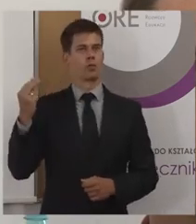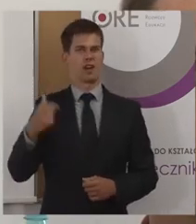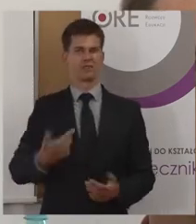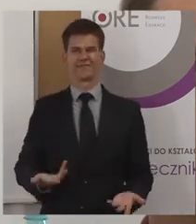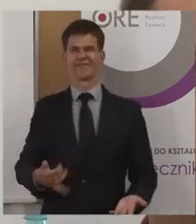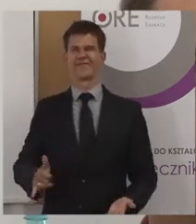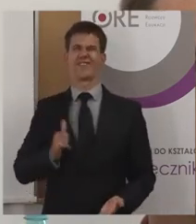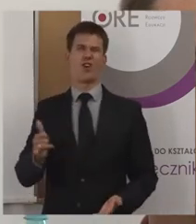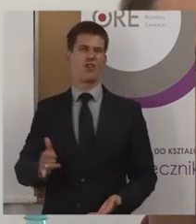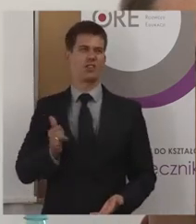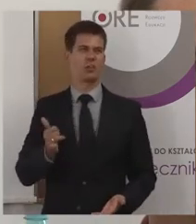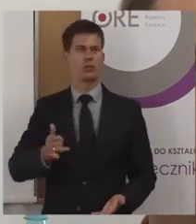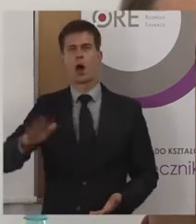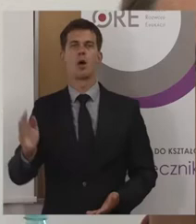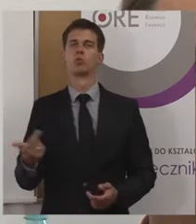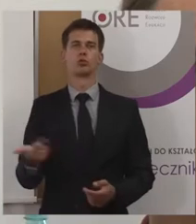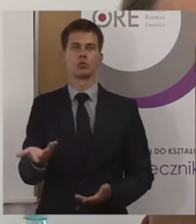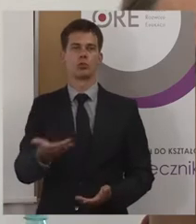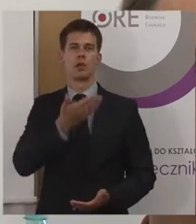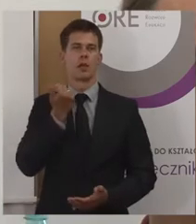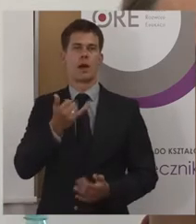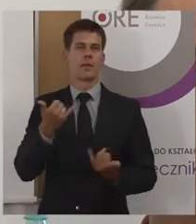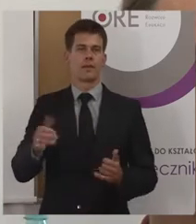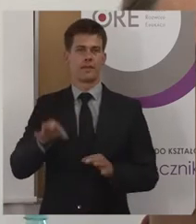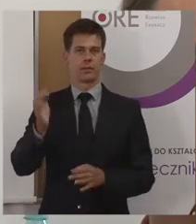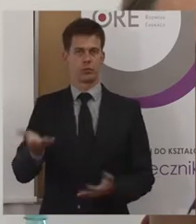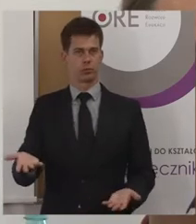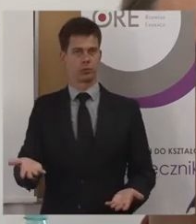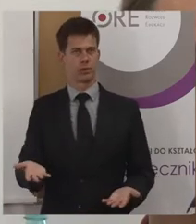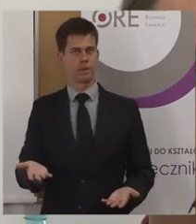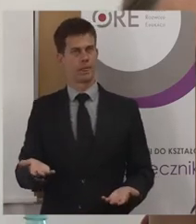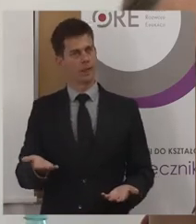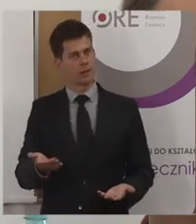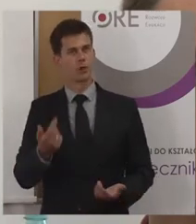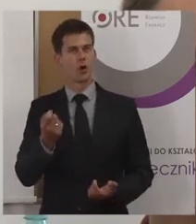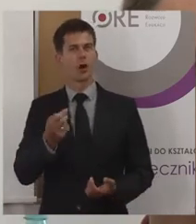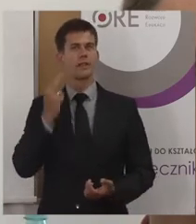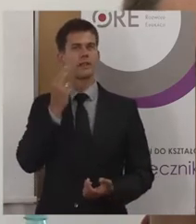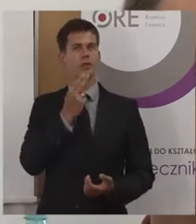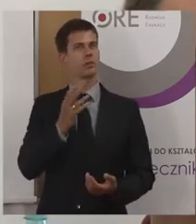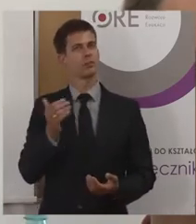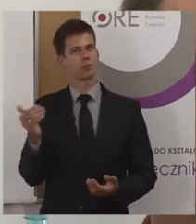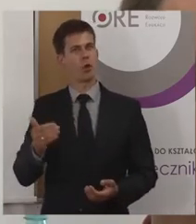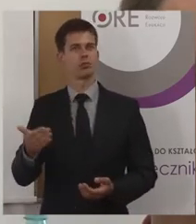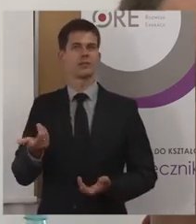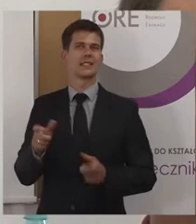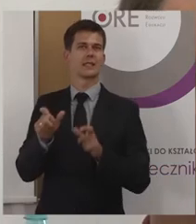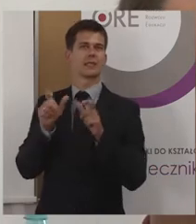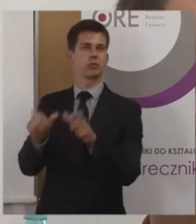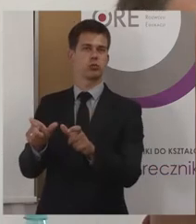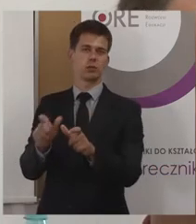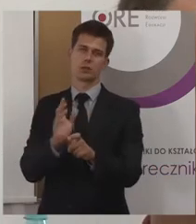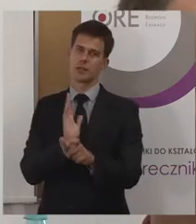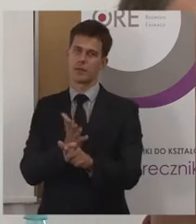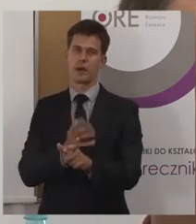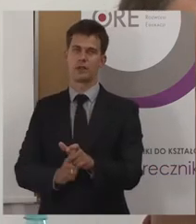się papier na ekran komputera, to jest jedyna różnica. Natomiast z punktu widzenia osoby niewidomej, zastąpienie podręcznika brajlowskiego, który ta